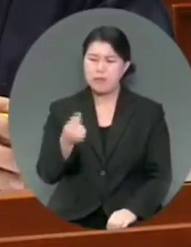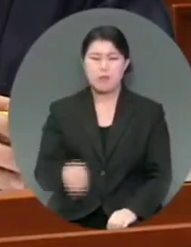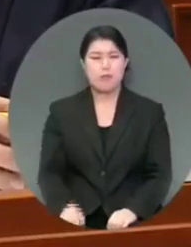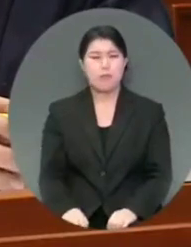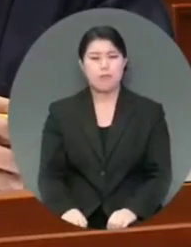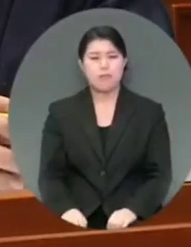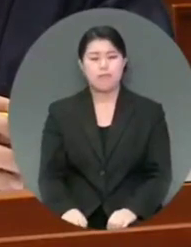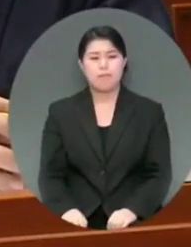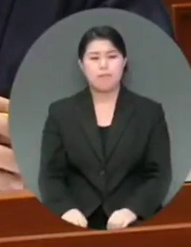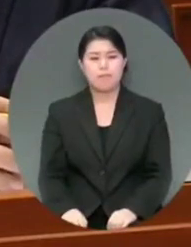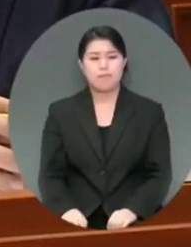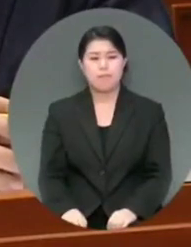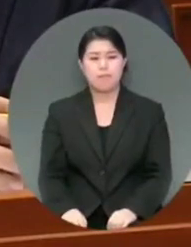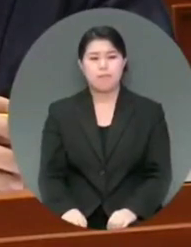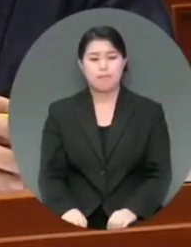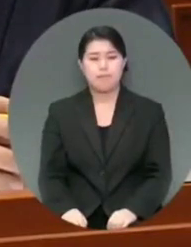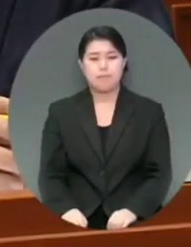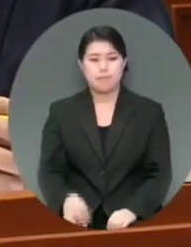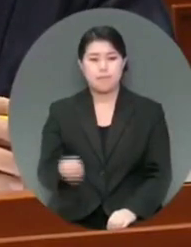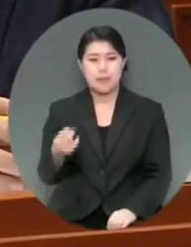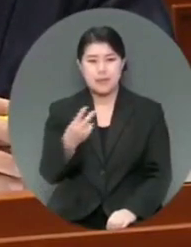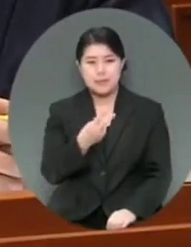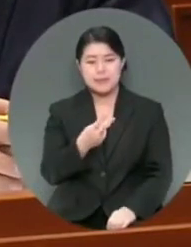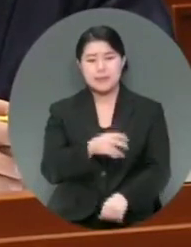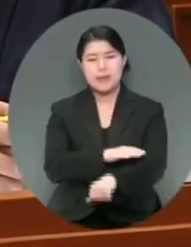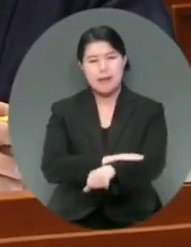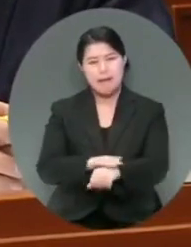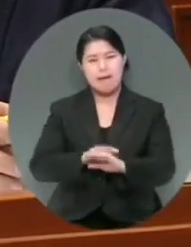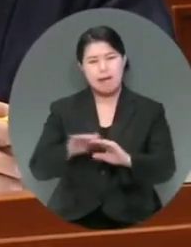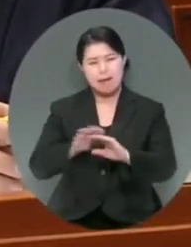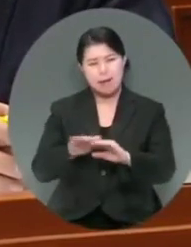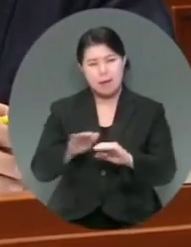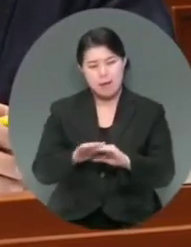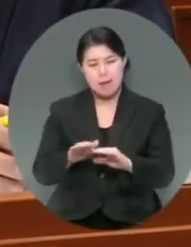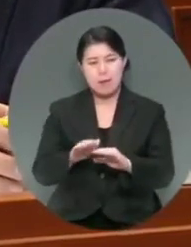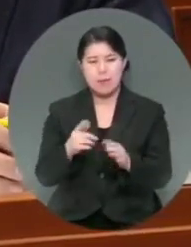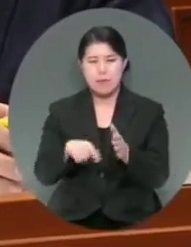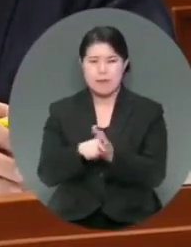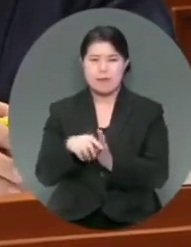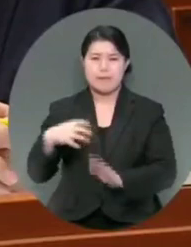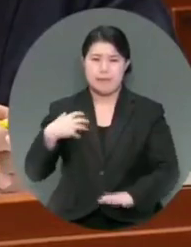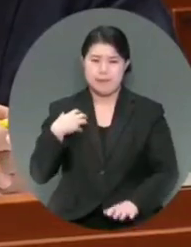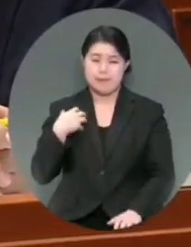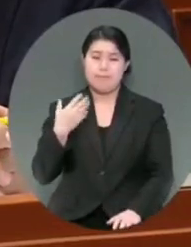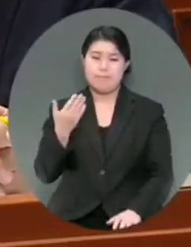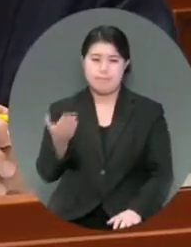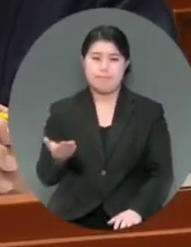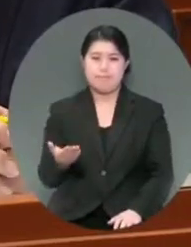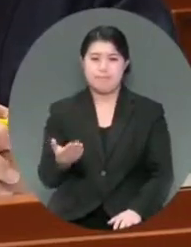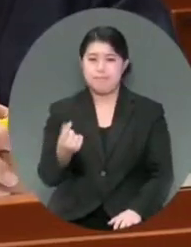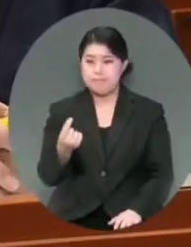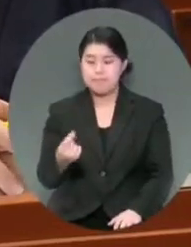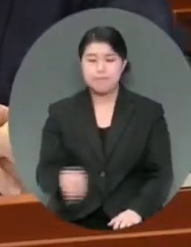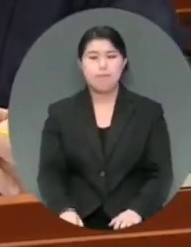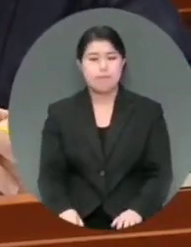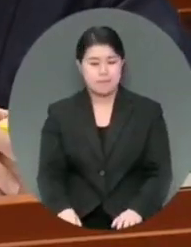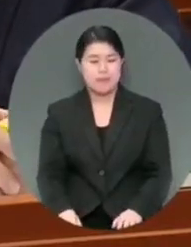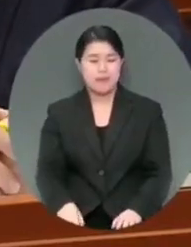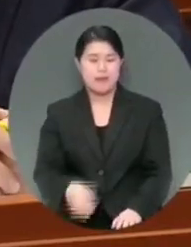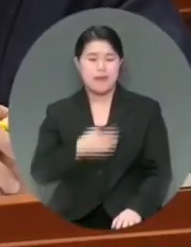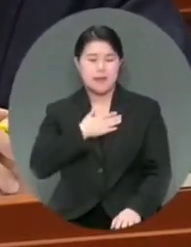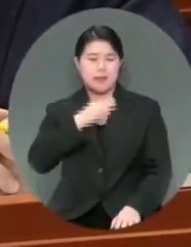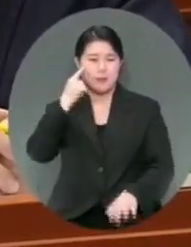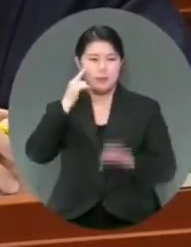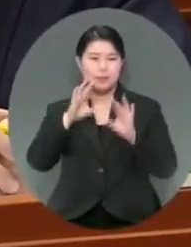텐데 이것을 합리적으로 해결해 가는 게 장관의 책무가 아닌가 싶습니다. 네, 위원님의 지적사항